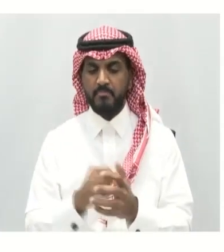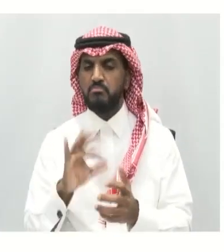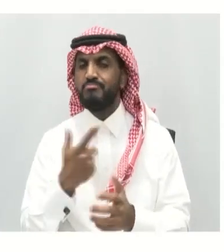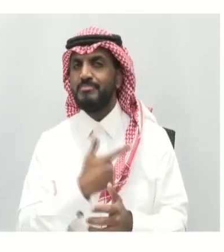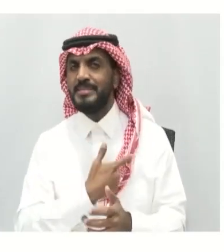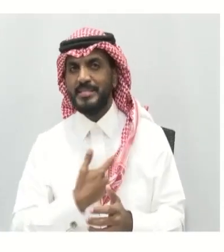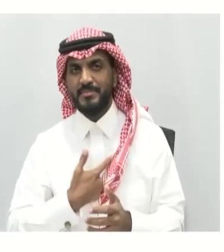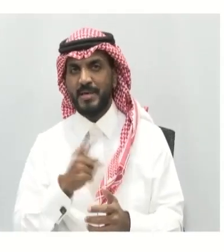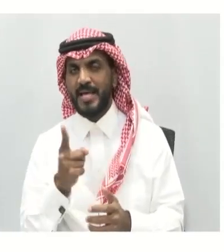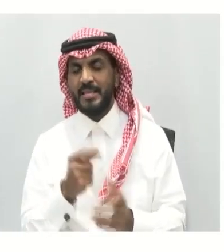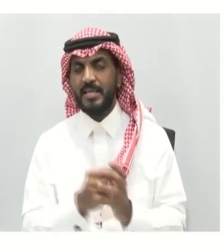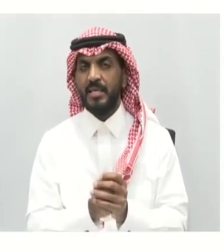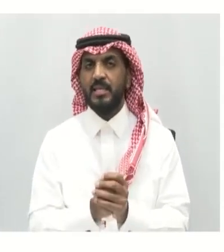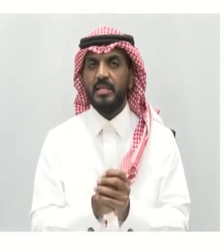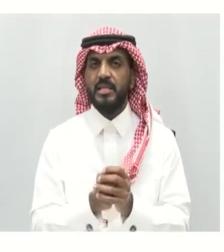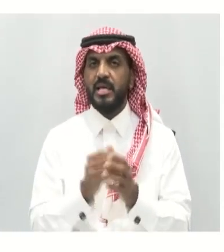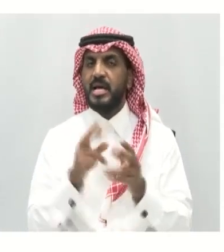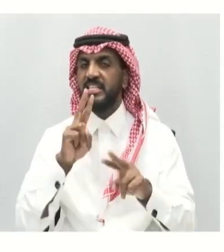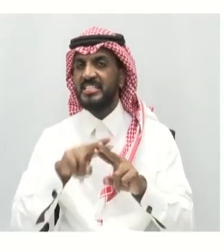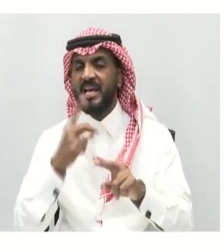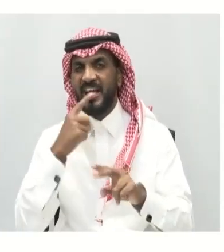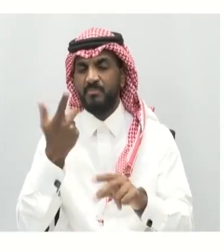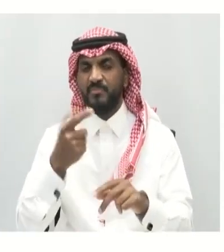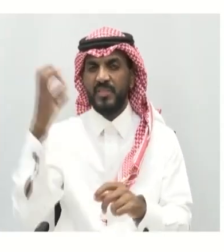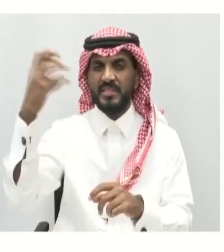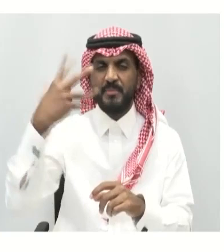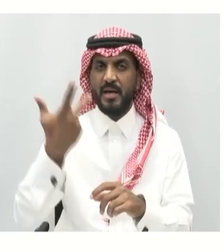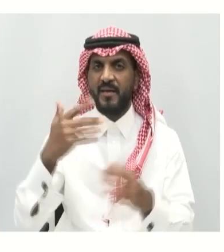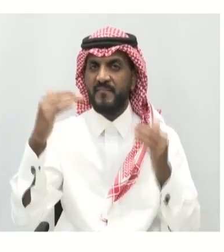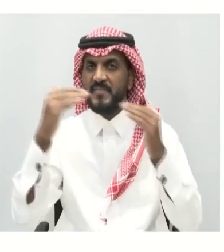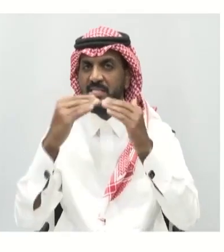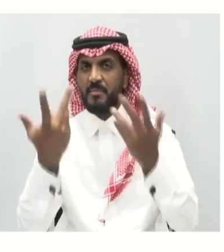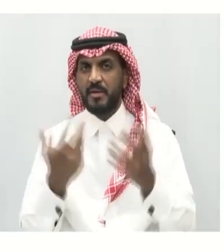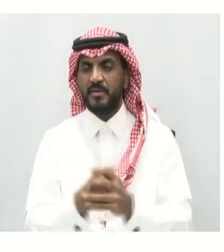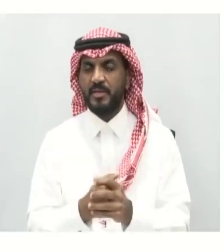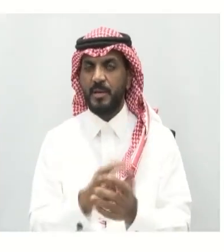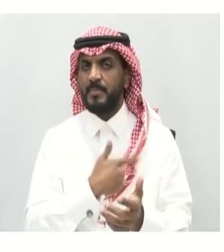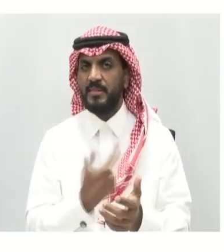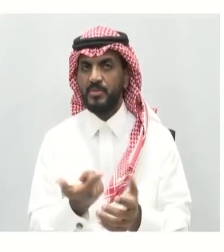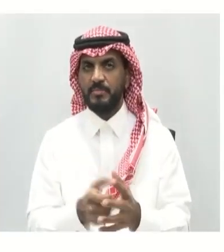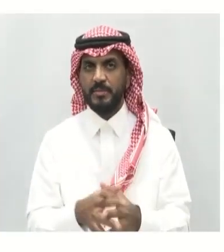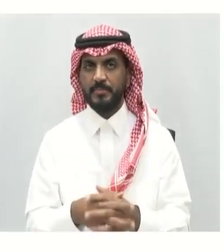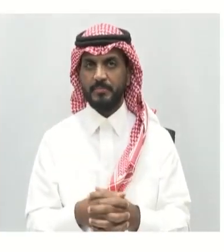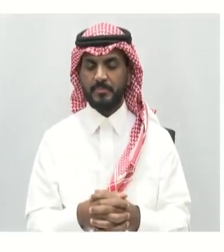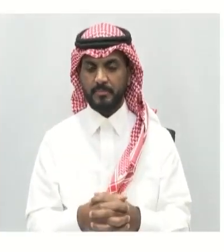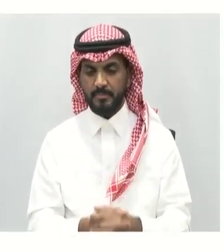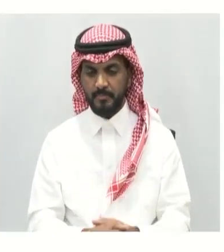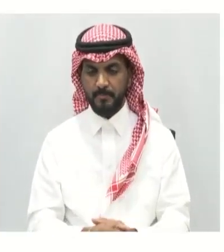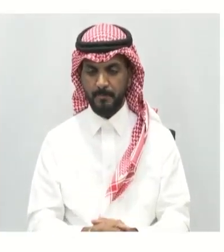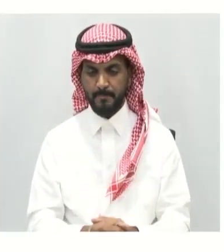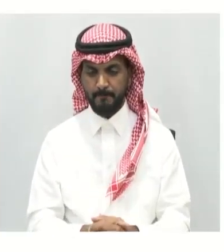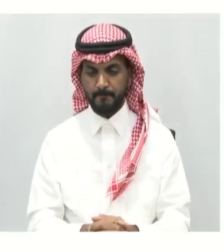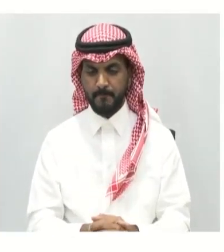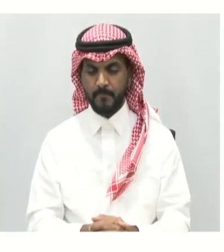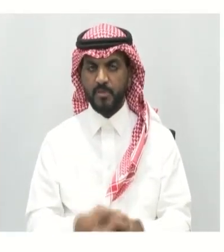هذه الاجسام المضيئه هذه الاجسام اللي اضاءت الان السماء ماذا نسميها تزي